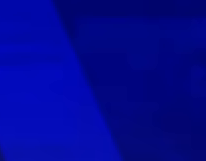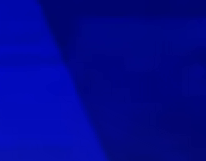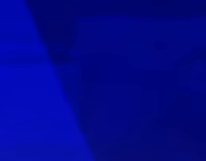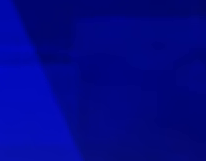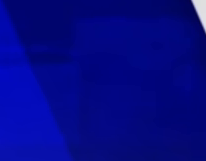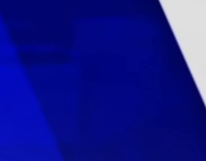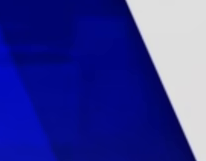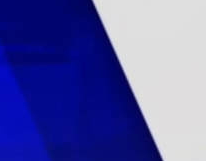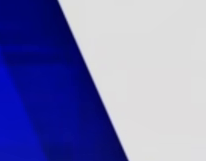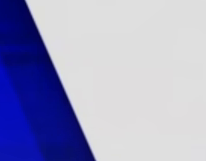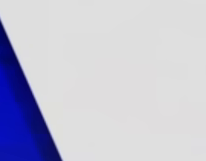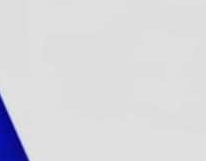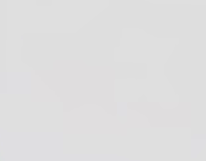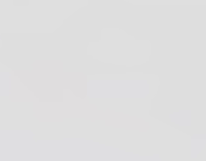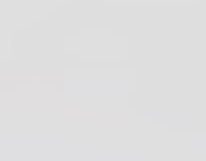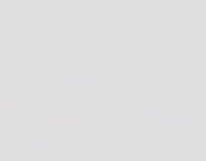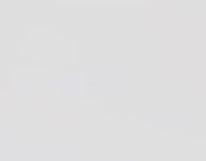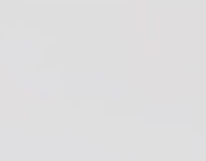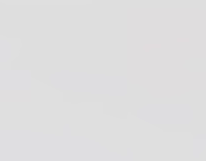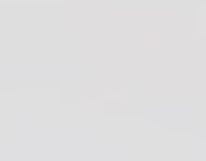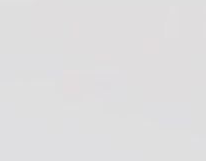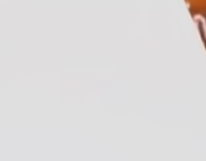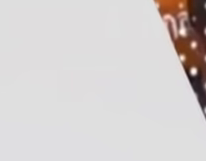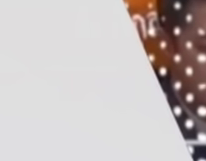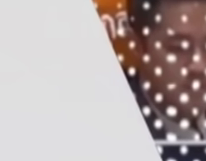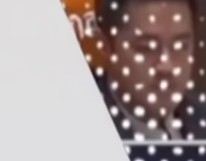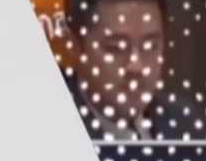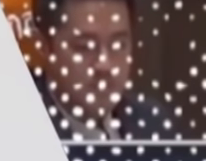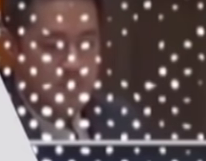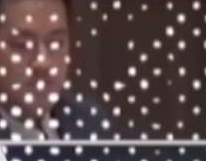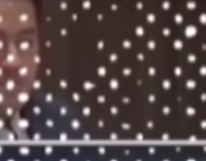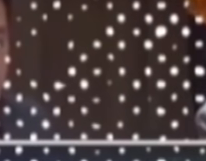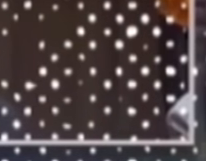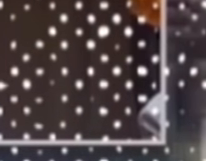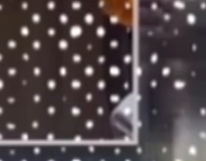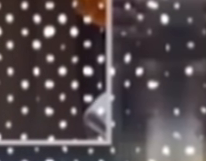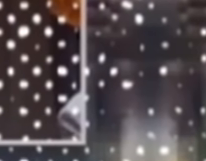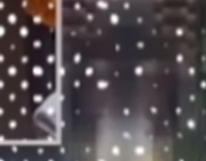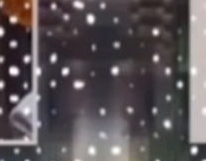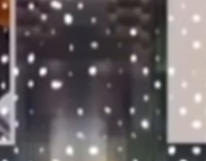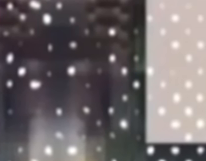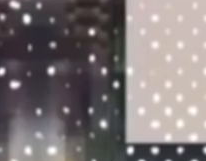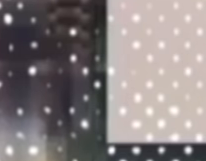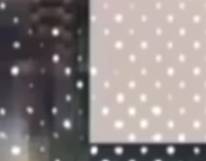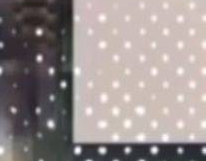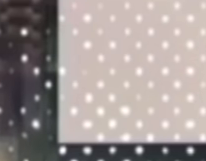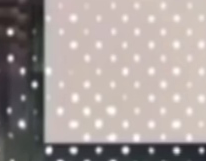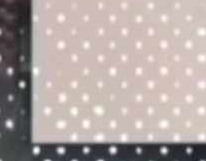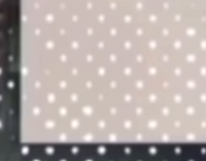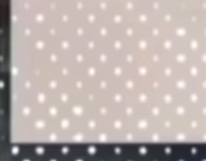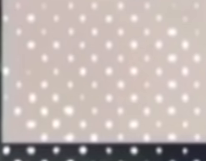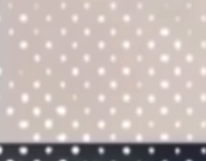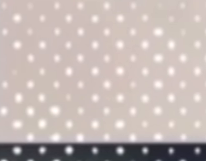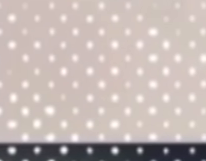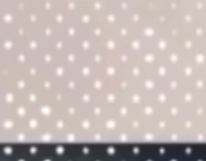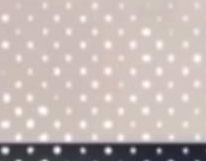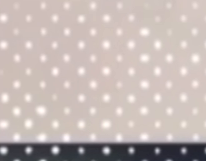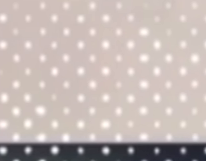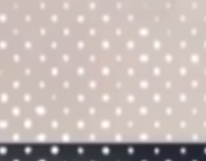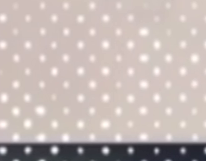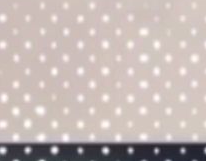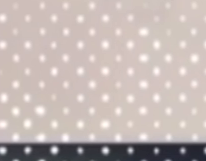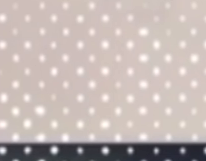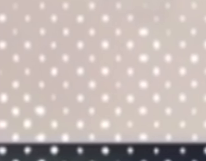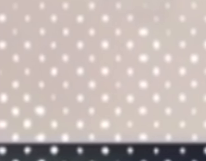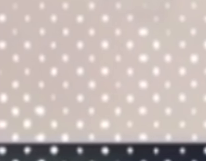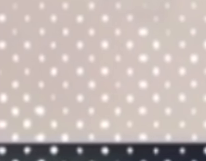าไม่ปกครองตามหลักการที่ว่ากษัตริย์ไม่ทรงกระทำผิด The king can do no wrong ในระบอบเช่นนี้จำเป็นที่